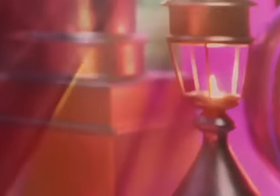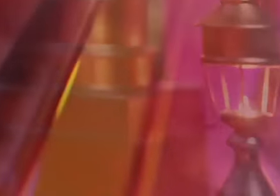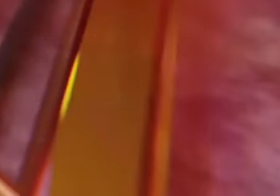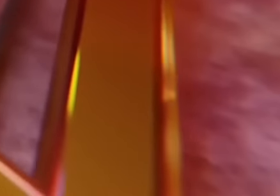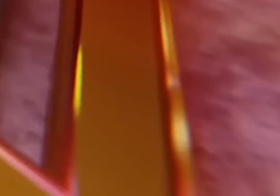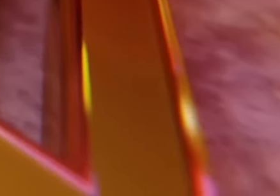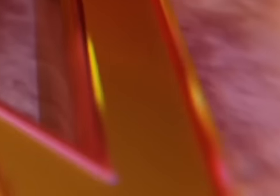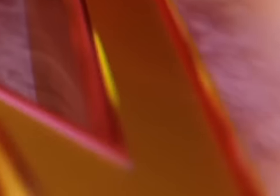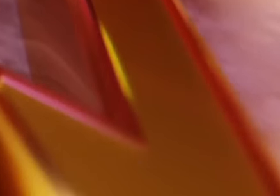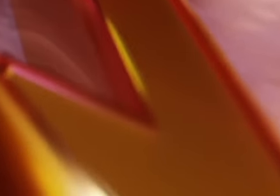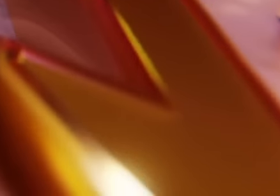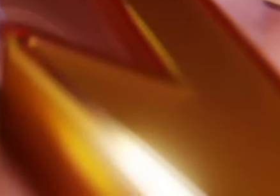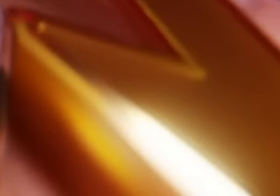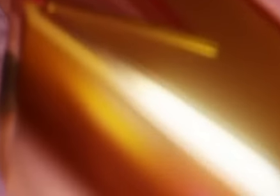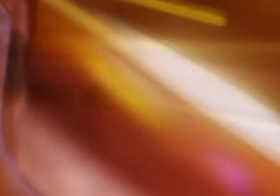hu